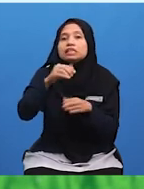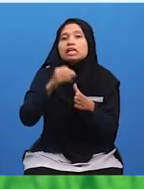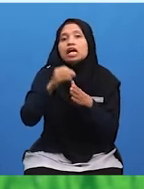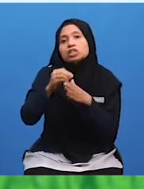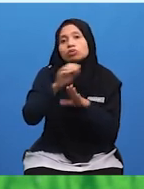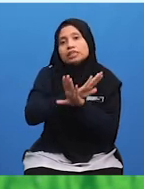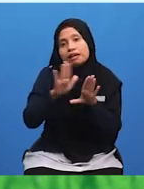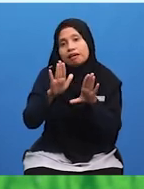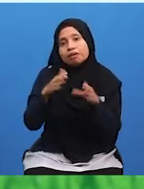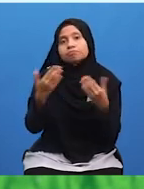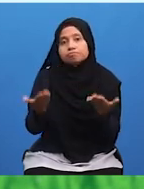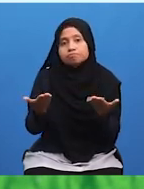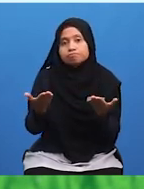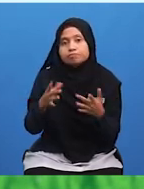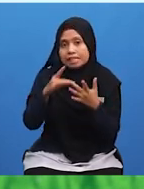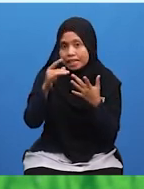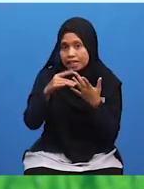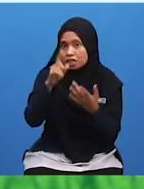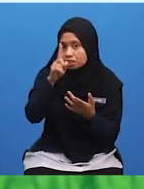atau tidak?